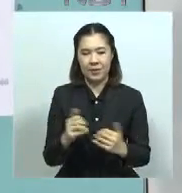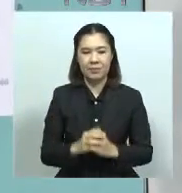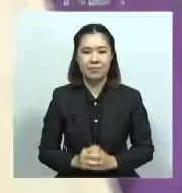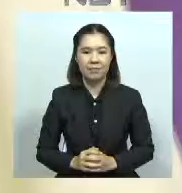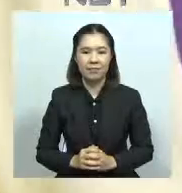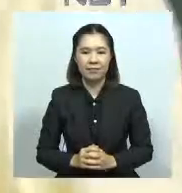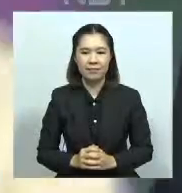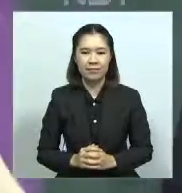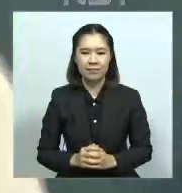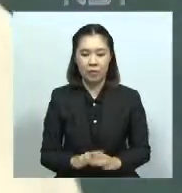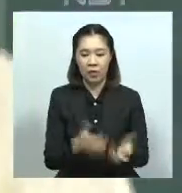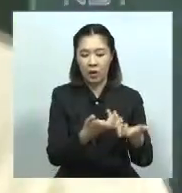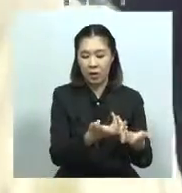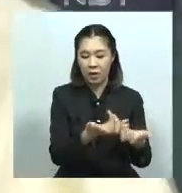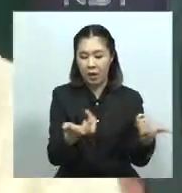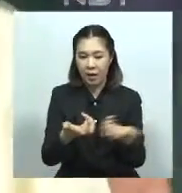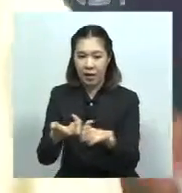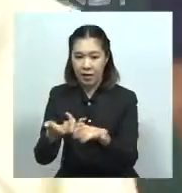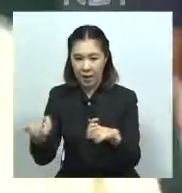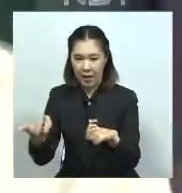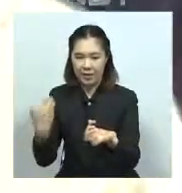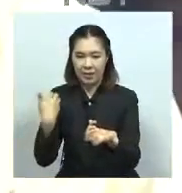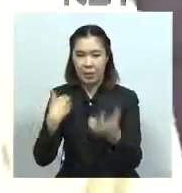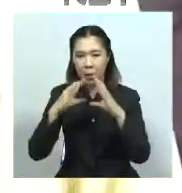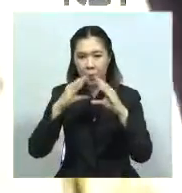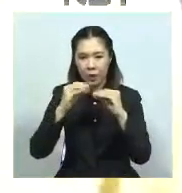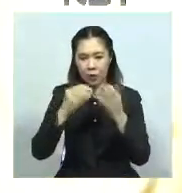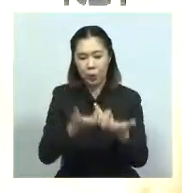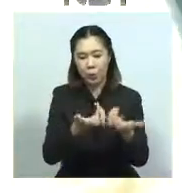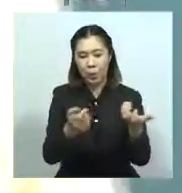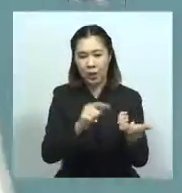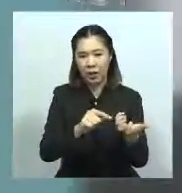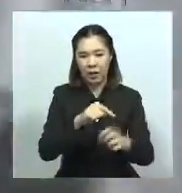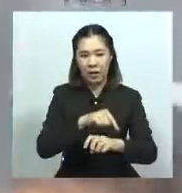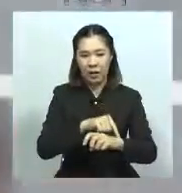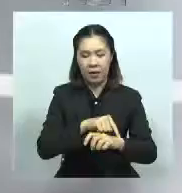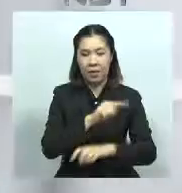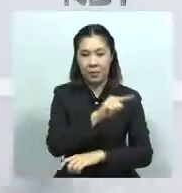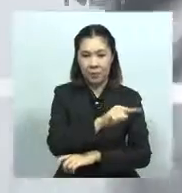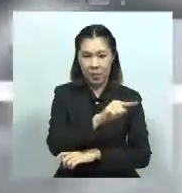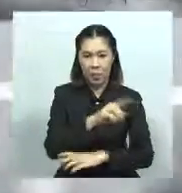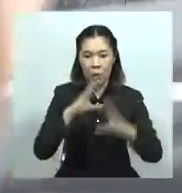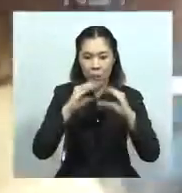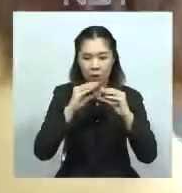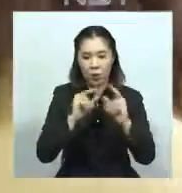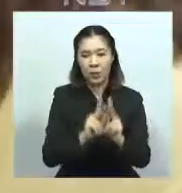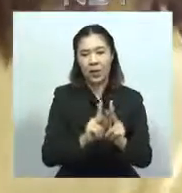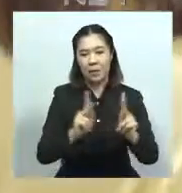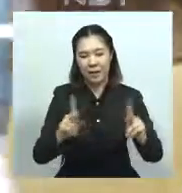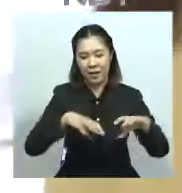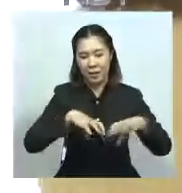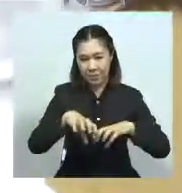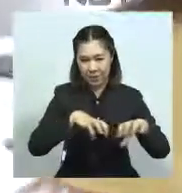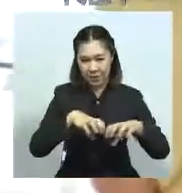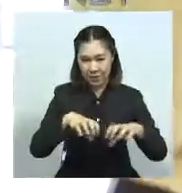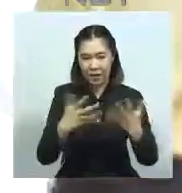ากที่มีการแยกกันเนี่ยนะคะก็จะมีการประชุมในสองส่วนด้วยกันส่วนแรกเวลา 13:00 นค่ะเป็นการประชุมกรรมการบริหารพรรค